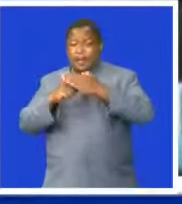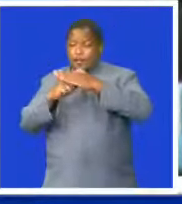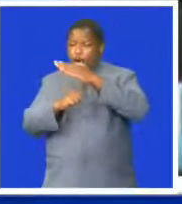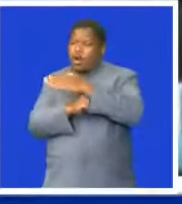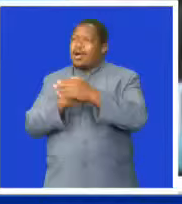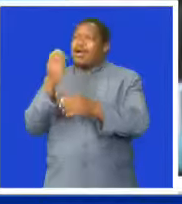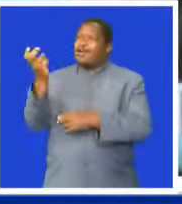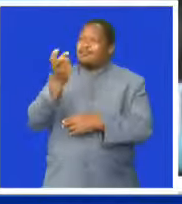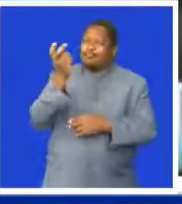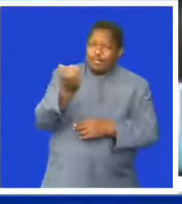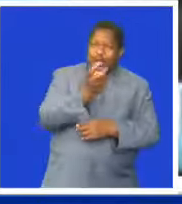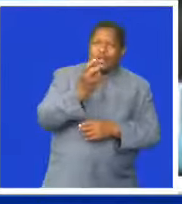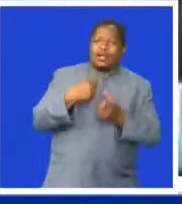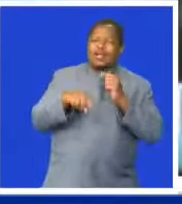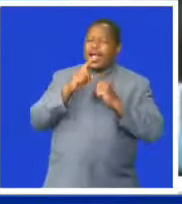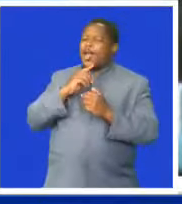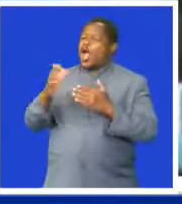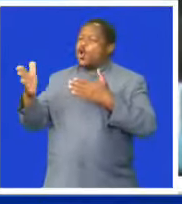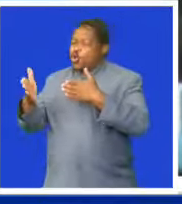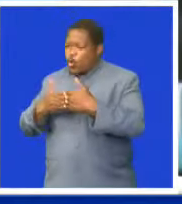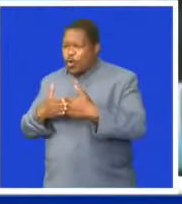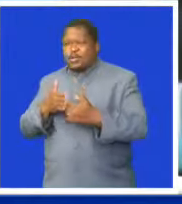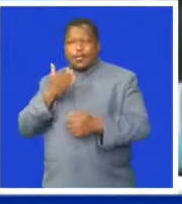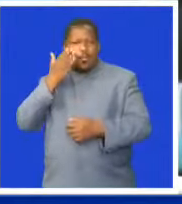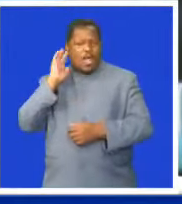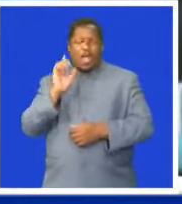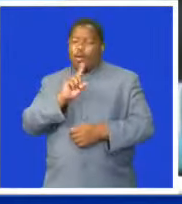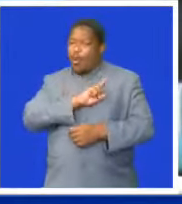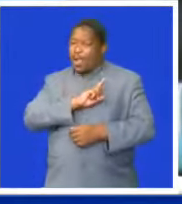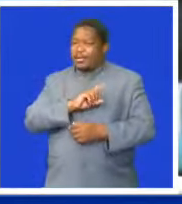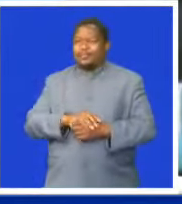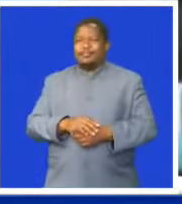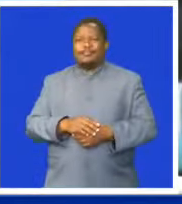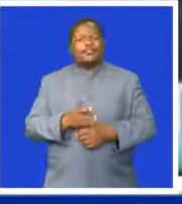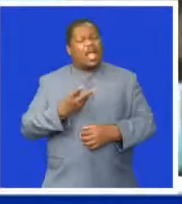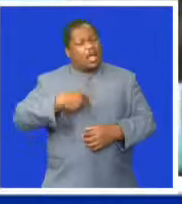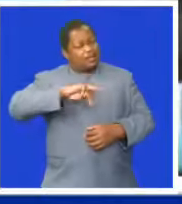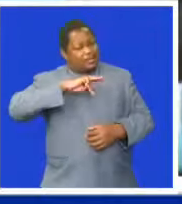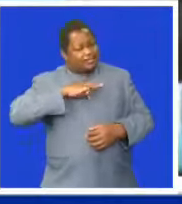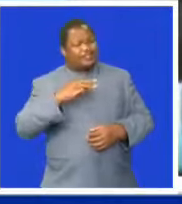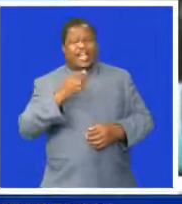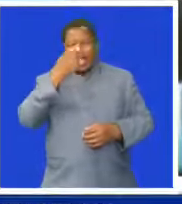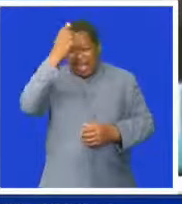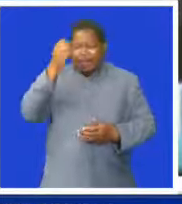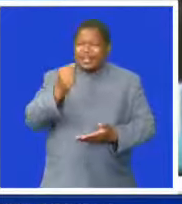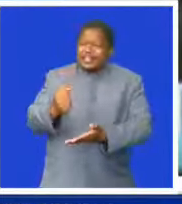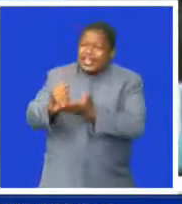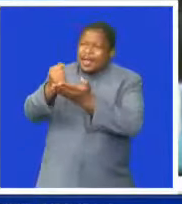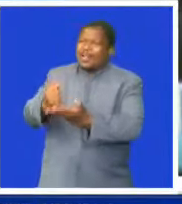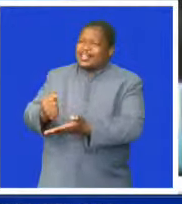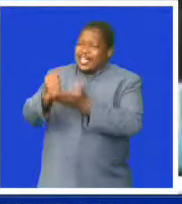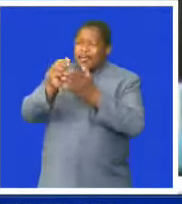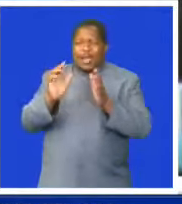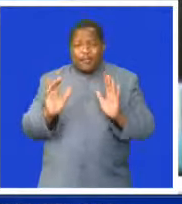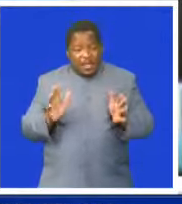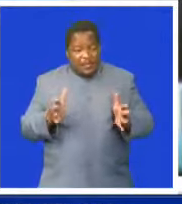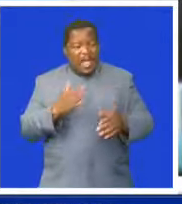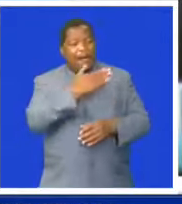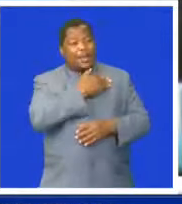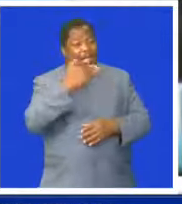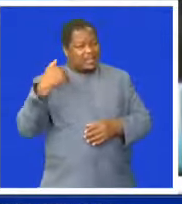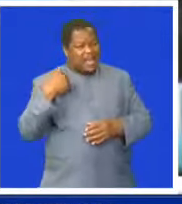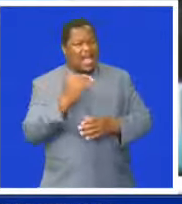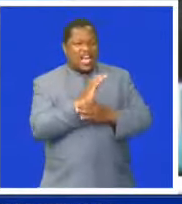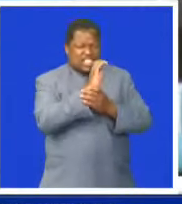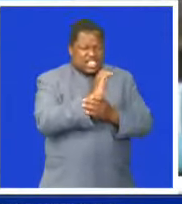the thing that is so good at the end. Niyalo ukuthi sivuke siphakamende singathi ngiyisinika phasisa lamalomuzi. But if you